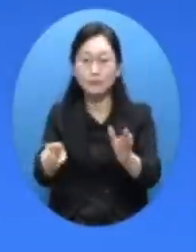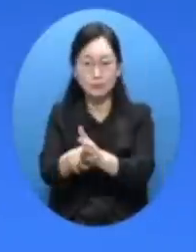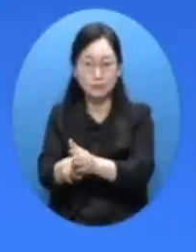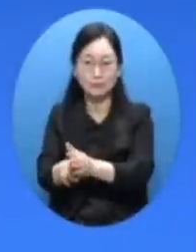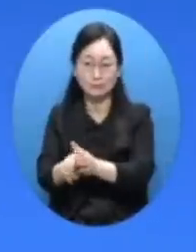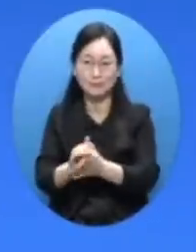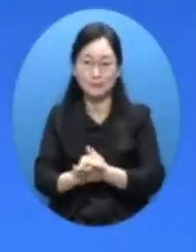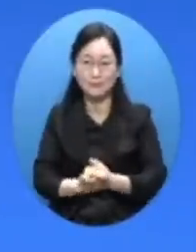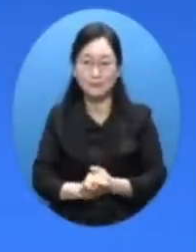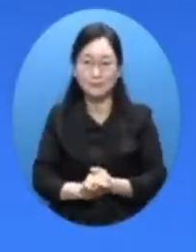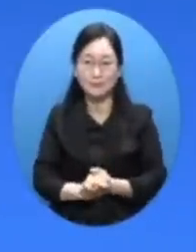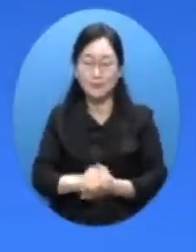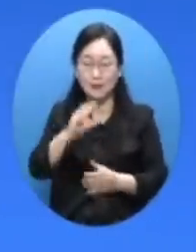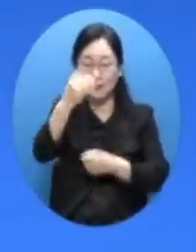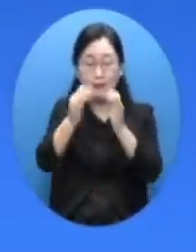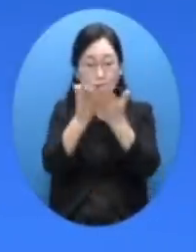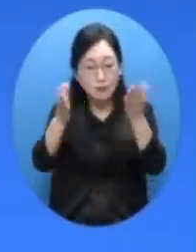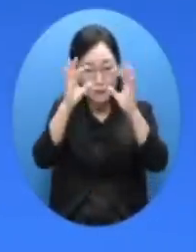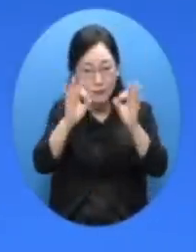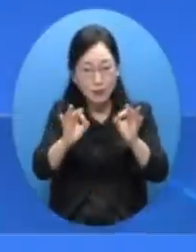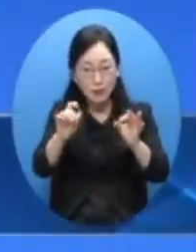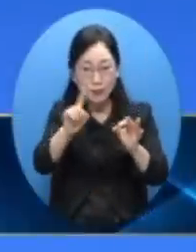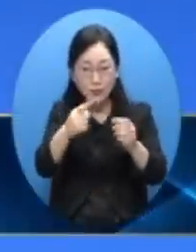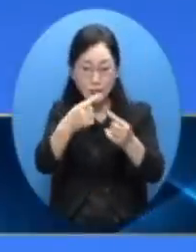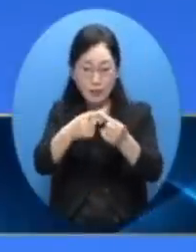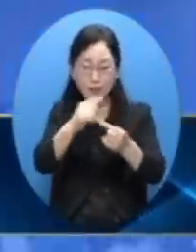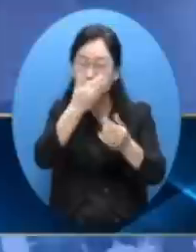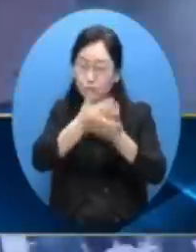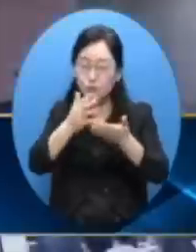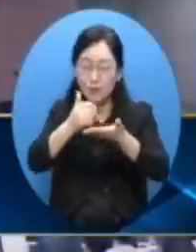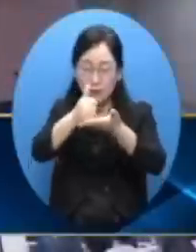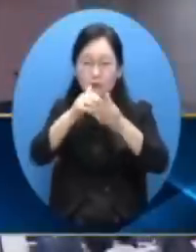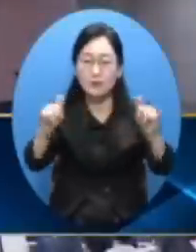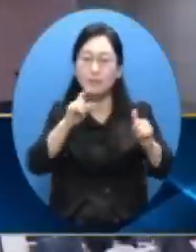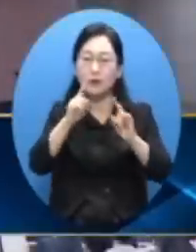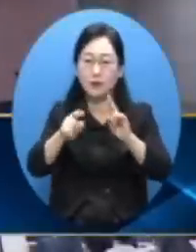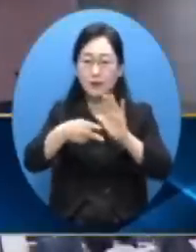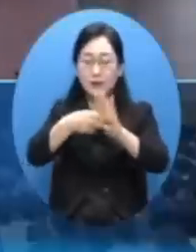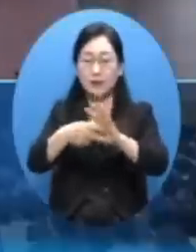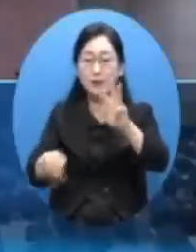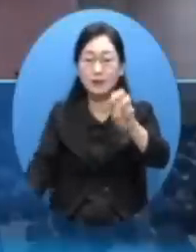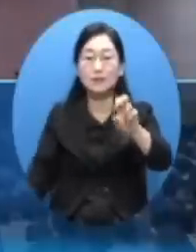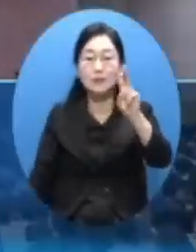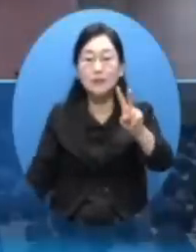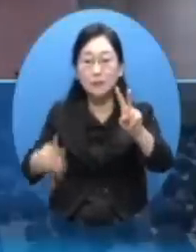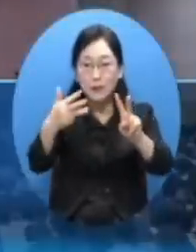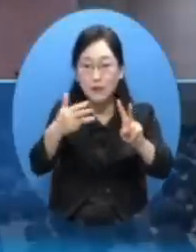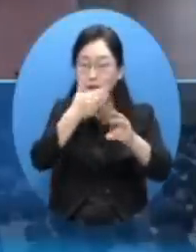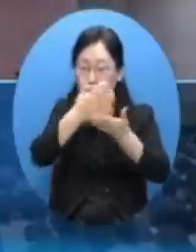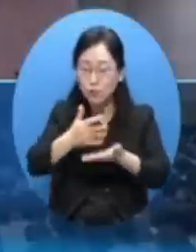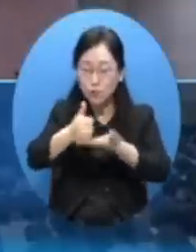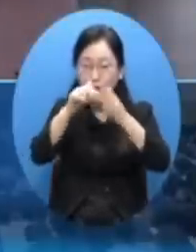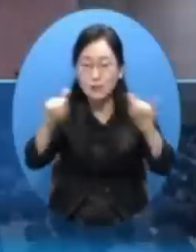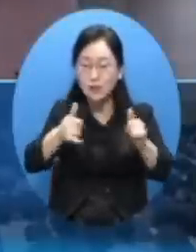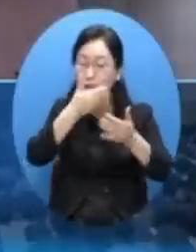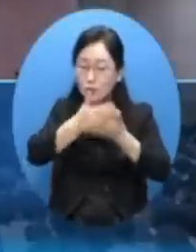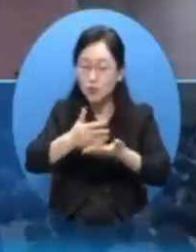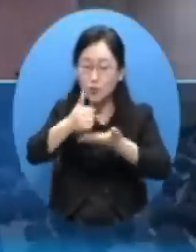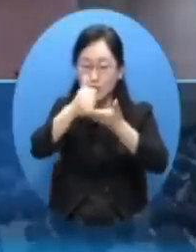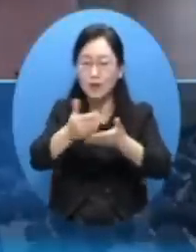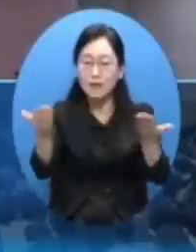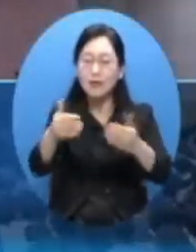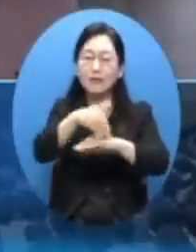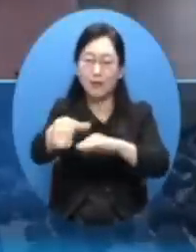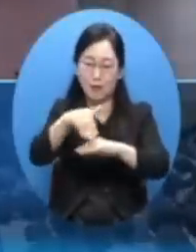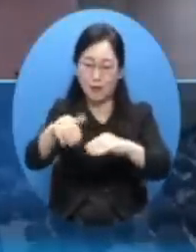것입니다. 성경은 먼저 우리를 존귀한 자라고 말씀합니다. 이사야 30장 8절에 존귀한 자는 존귀한 일을 계획하나니